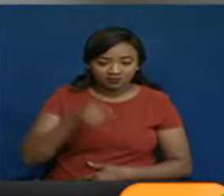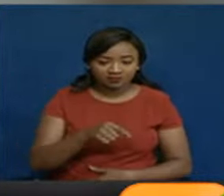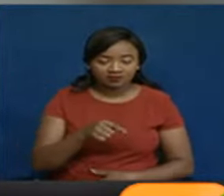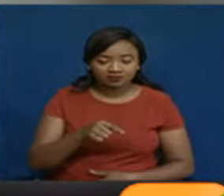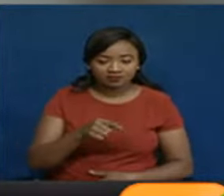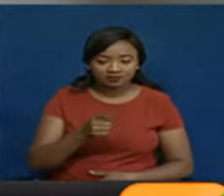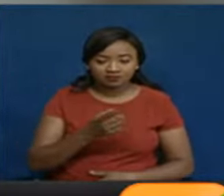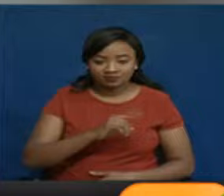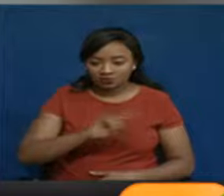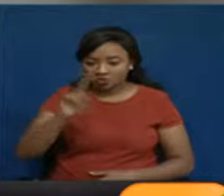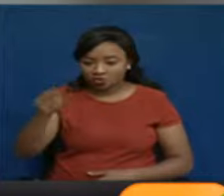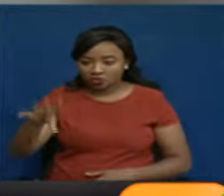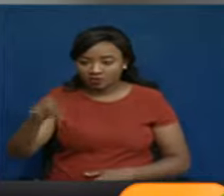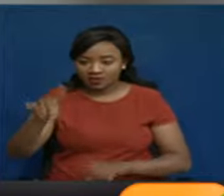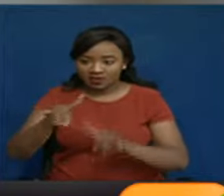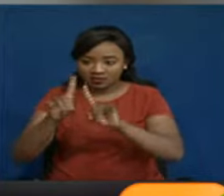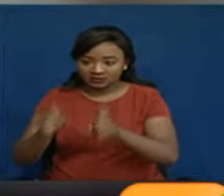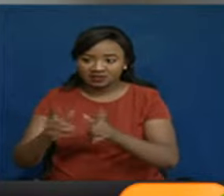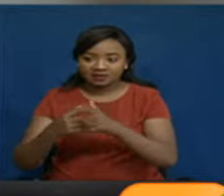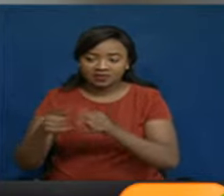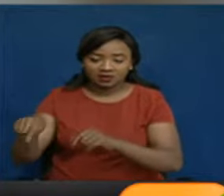anaenda kushukua gari ndio aende shule.